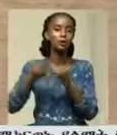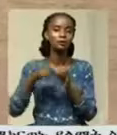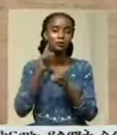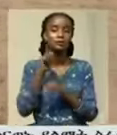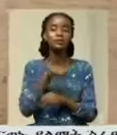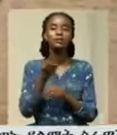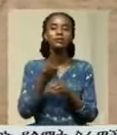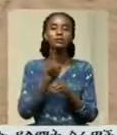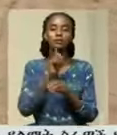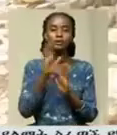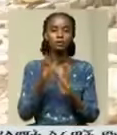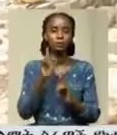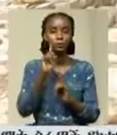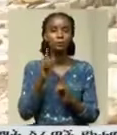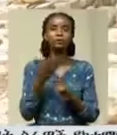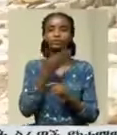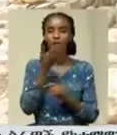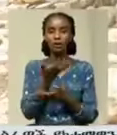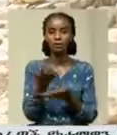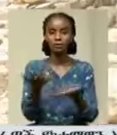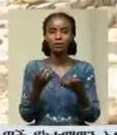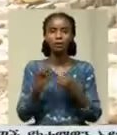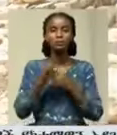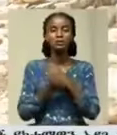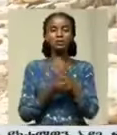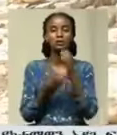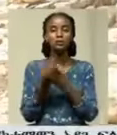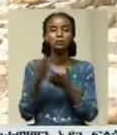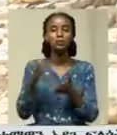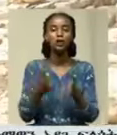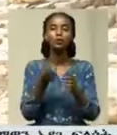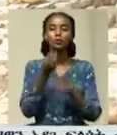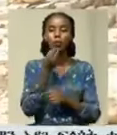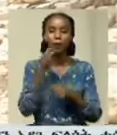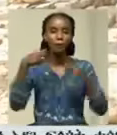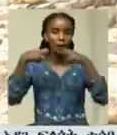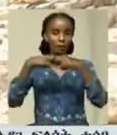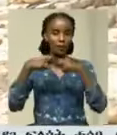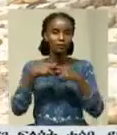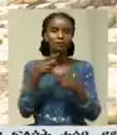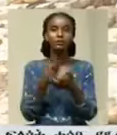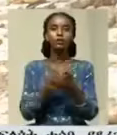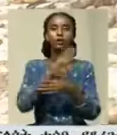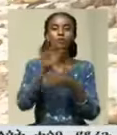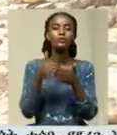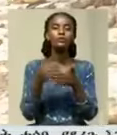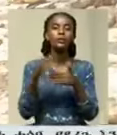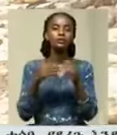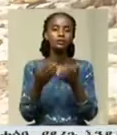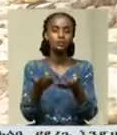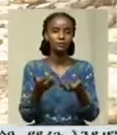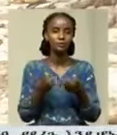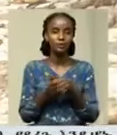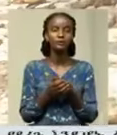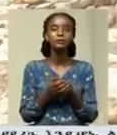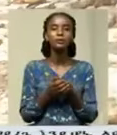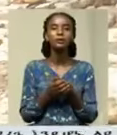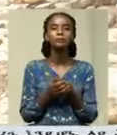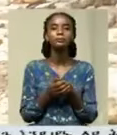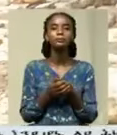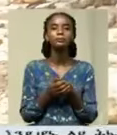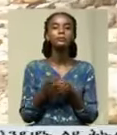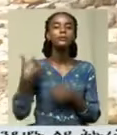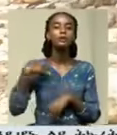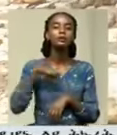አካባቢ እውነት ነው የተሻሉ ነገሮችን ይፈልጋሉ። መሰረተ ልማት፣ መንገድ፣ ውሃ፣ ማብራት፣ እነዚህ ሁሉ ፋሲሊቲዎች ያስፈልጋቸዋል።